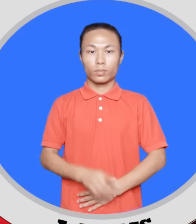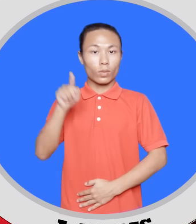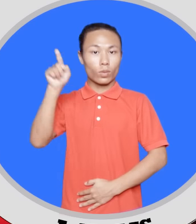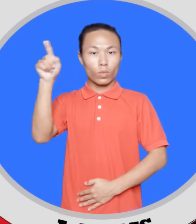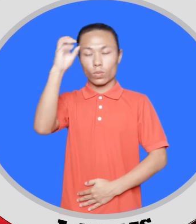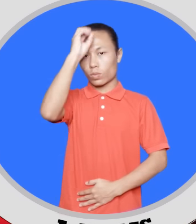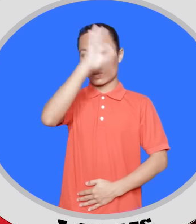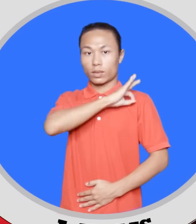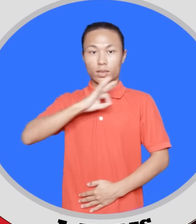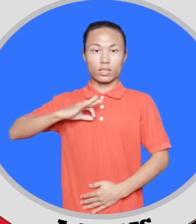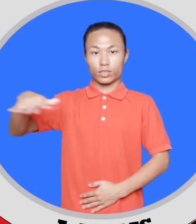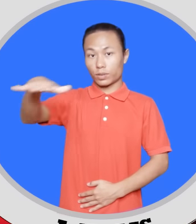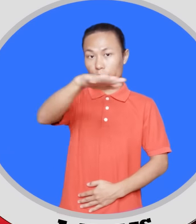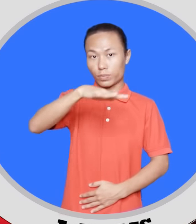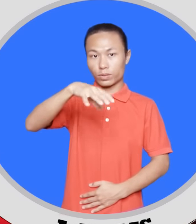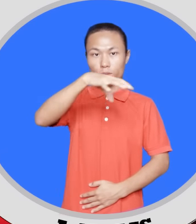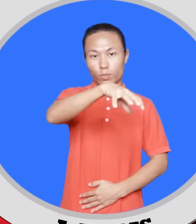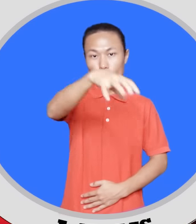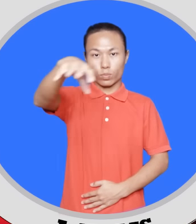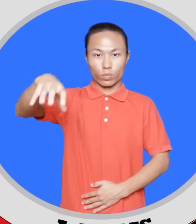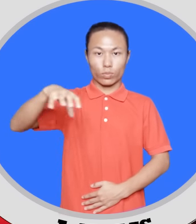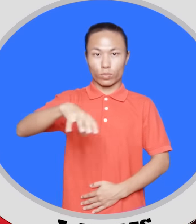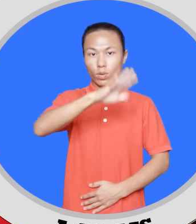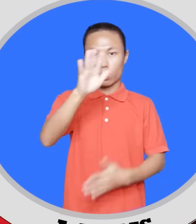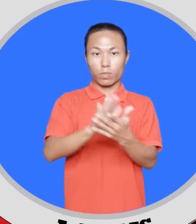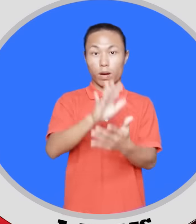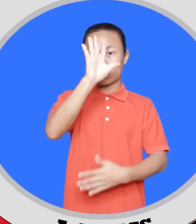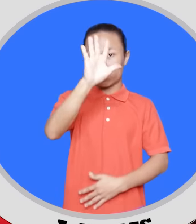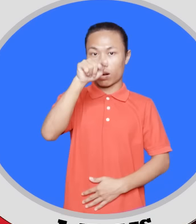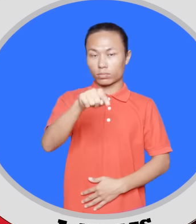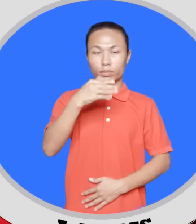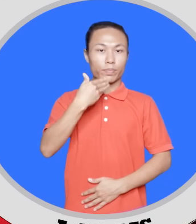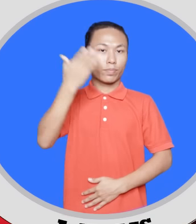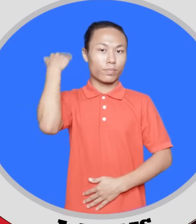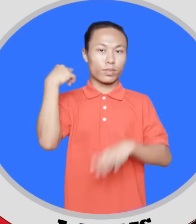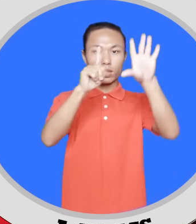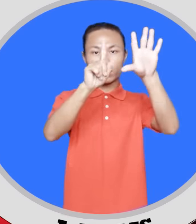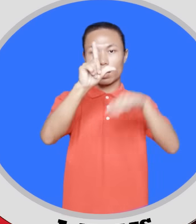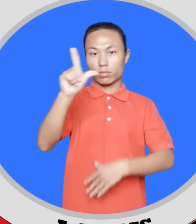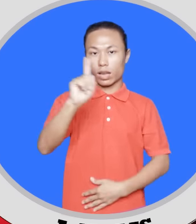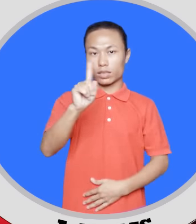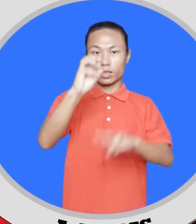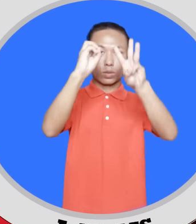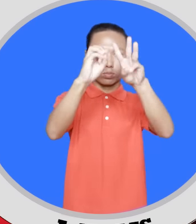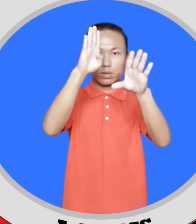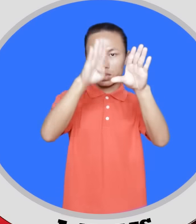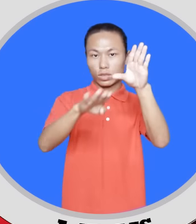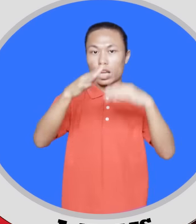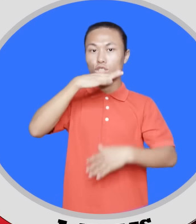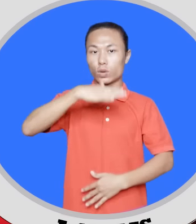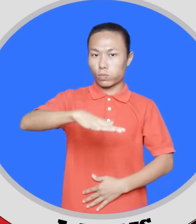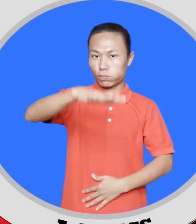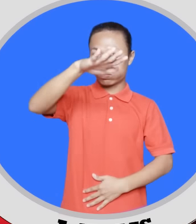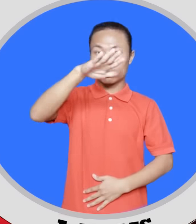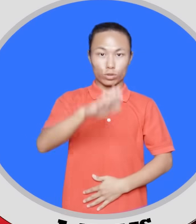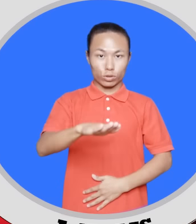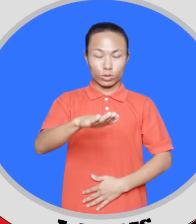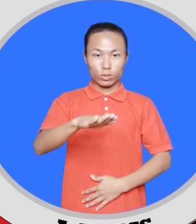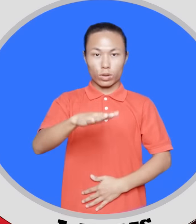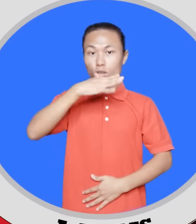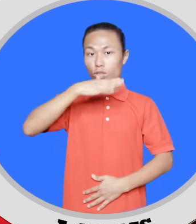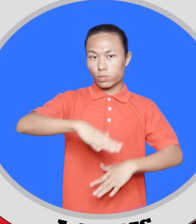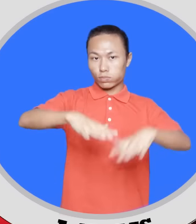ည်နယ်မြစ်ကြီးနားဆော့လော်ဆွန်ဘရာဘွန်ချီဖွေနဲ့မချမ်းပေါ်မြို့နယ်တွေမှာဂျွန်30ရက်ကနေဇူလိုင်လအတွင်းရေ